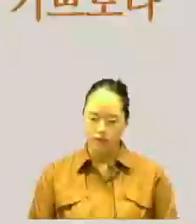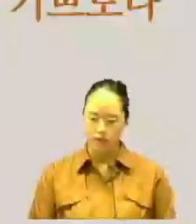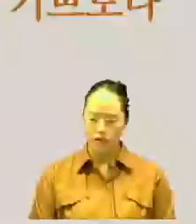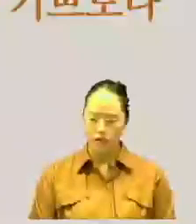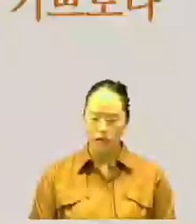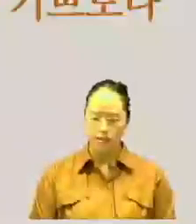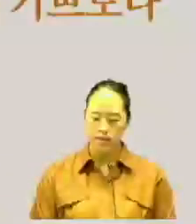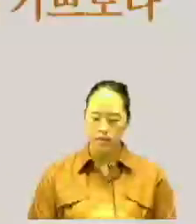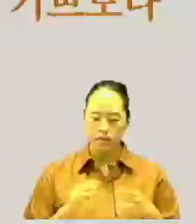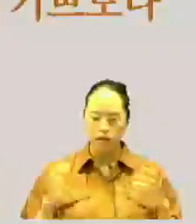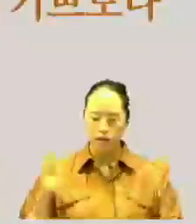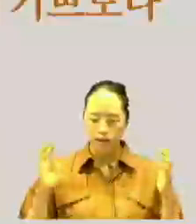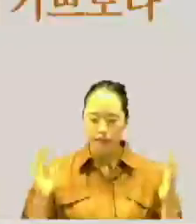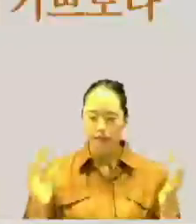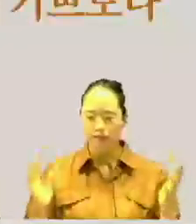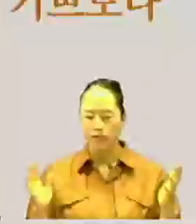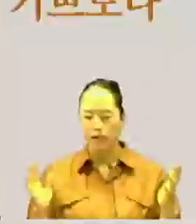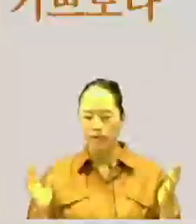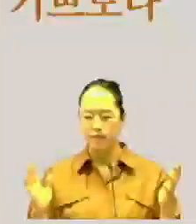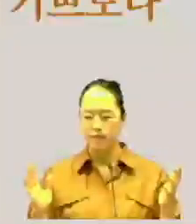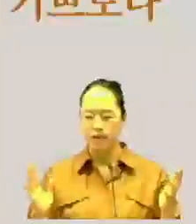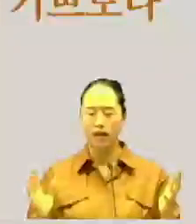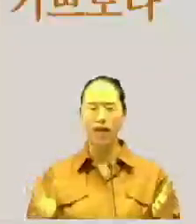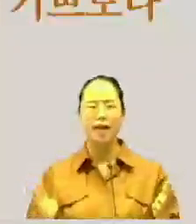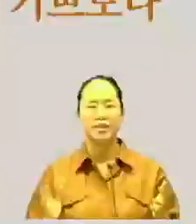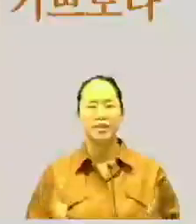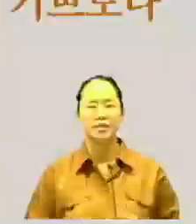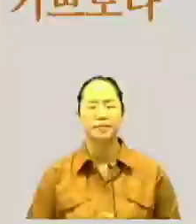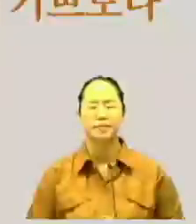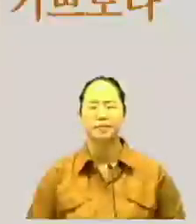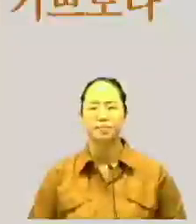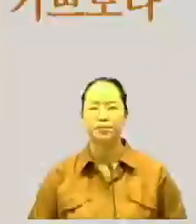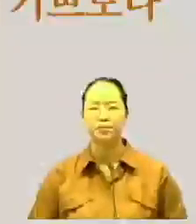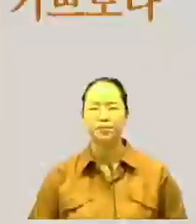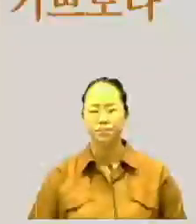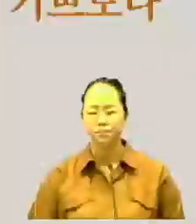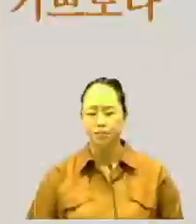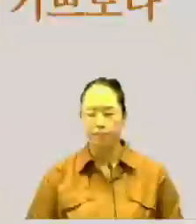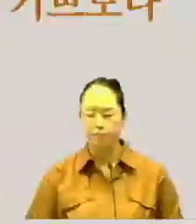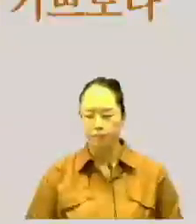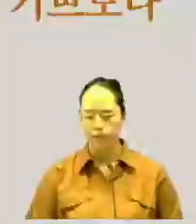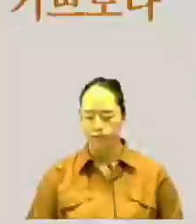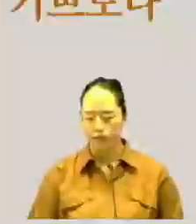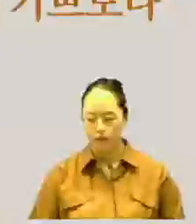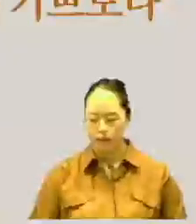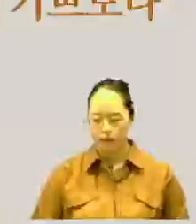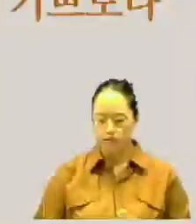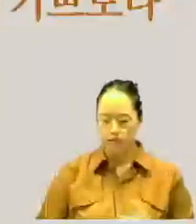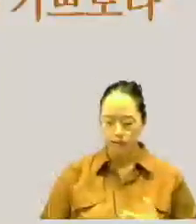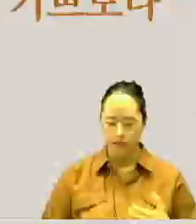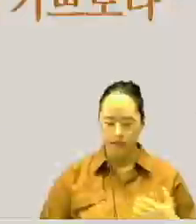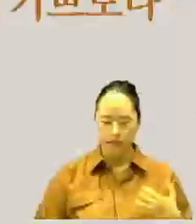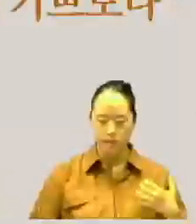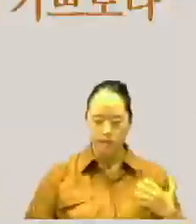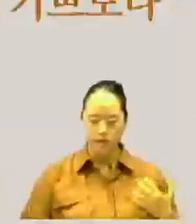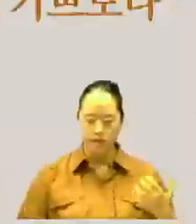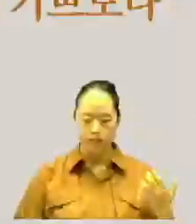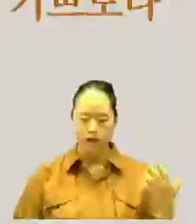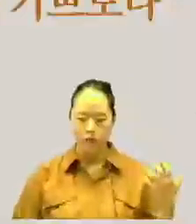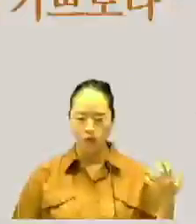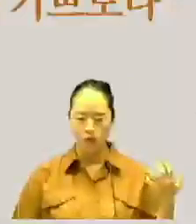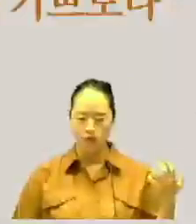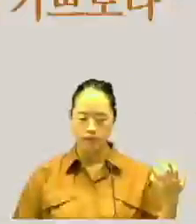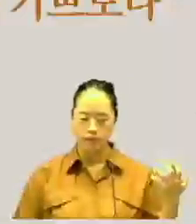三节里边说呢，耶和华果然为我们行了大事，我们就欢喜。这个